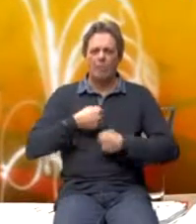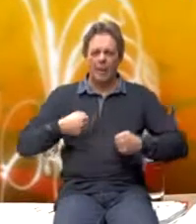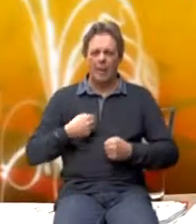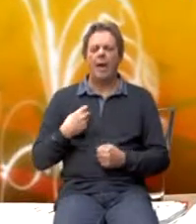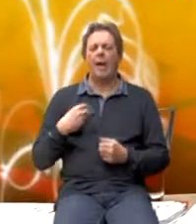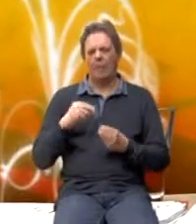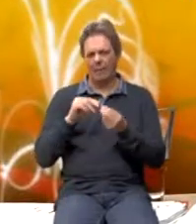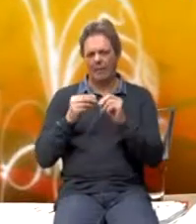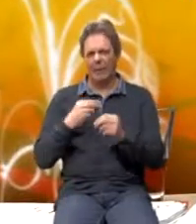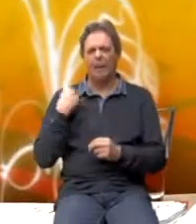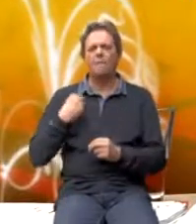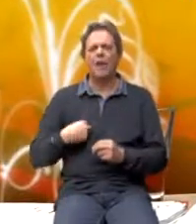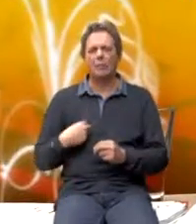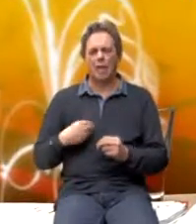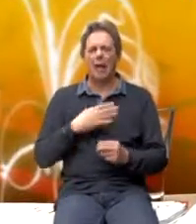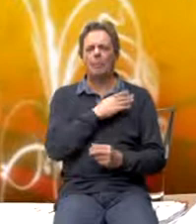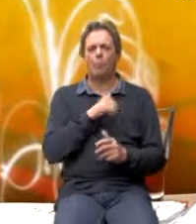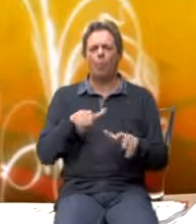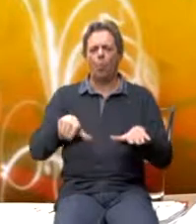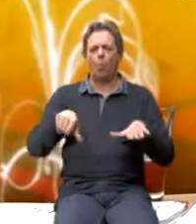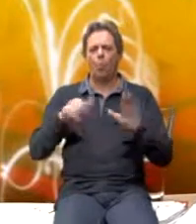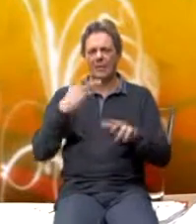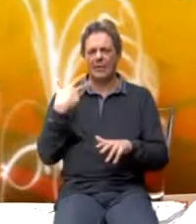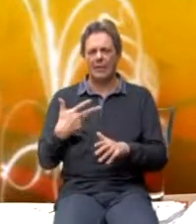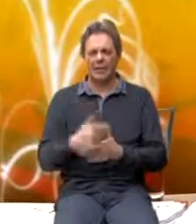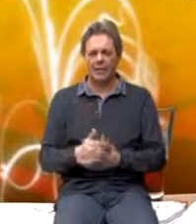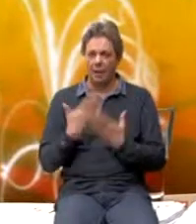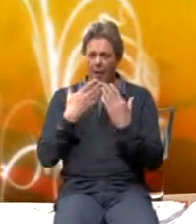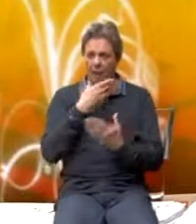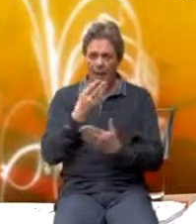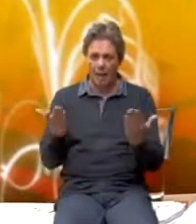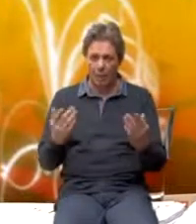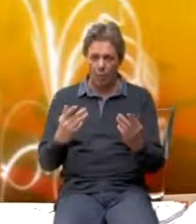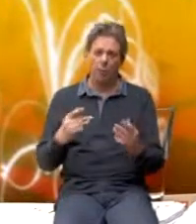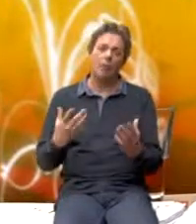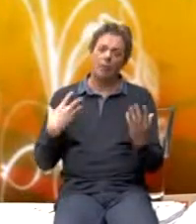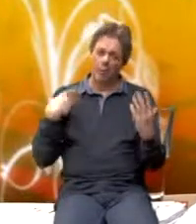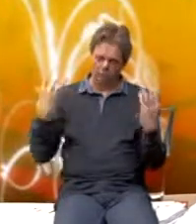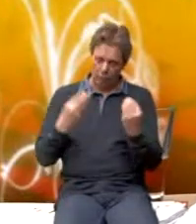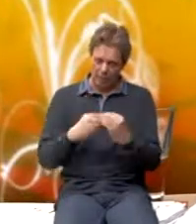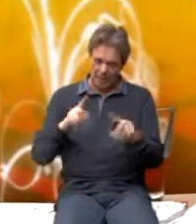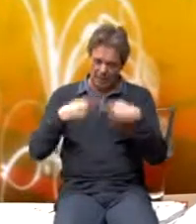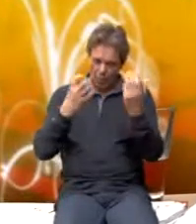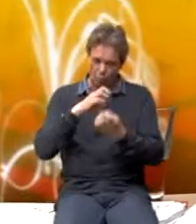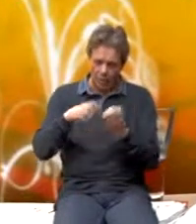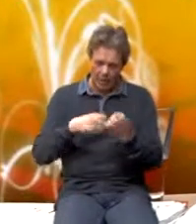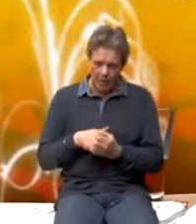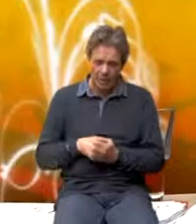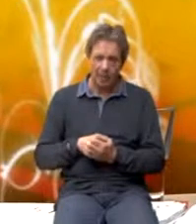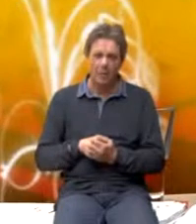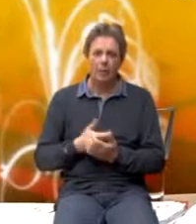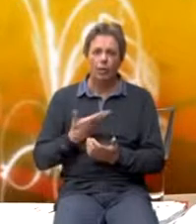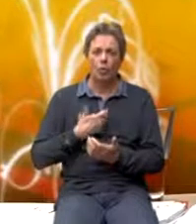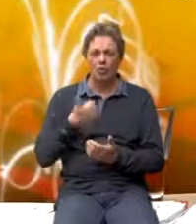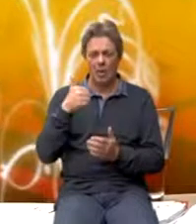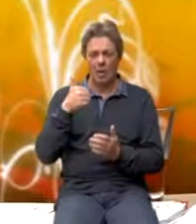Francuske Republike 11 u 16.30. Hvala lijepo. Budite u sljedeću srijedu sa mnom. U ovoj emisiji dobit